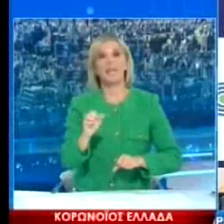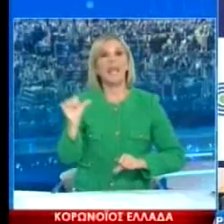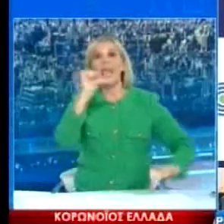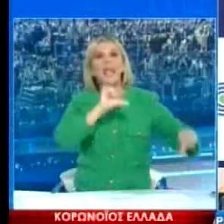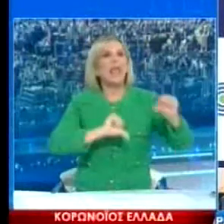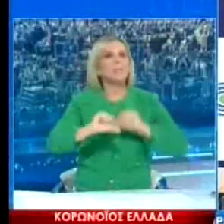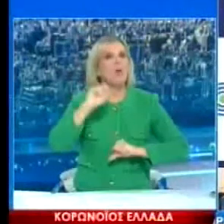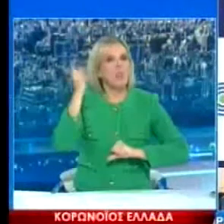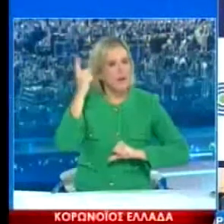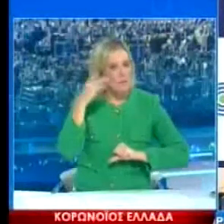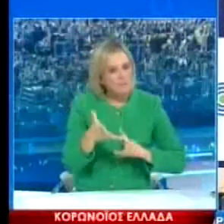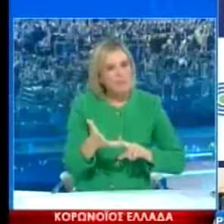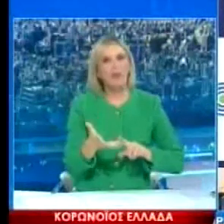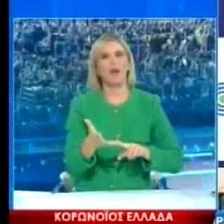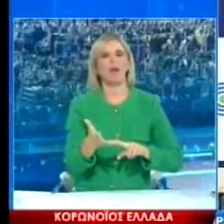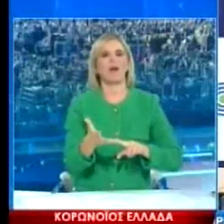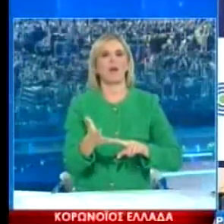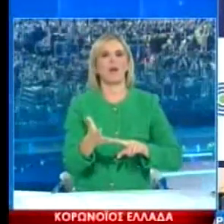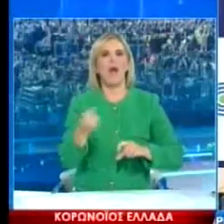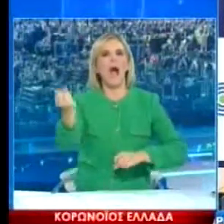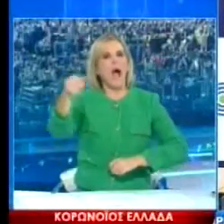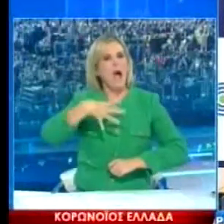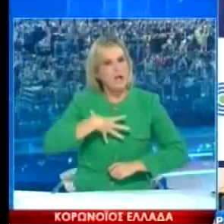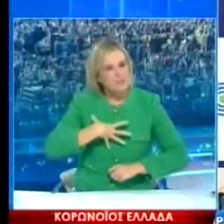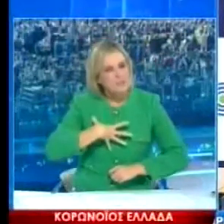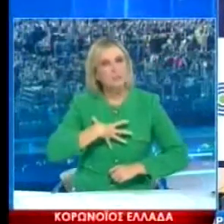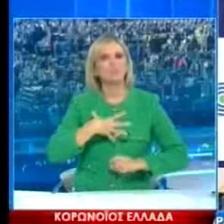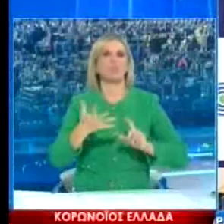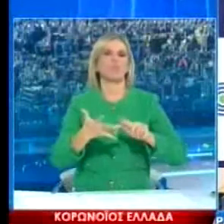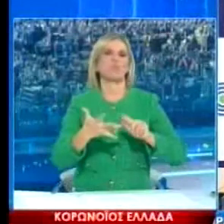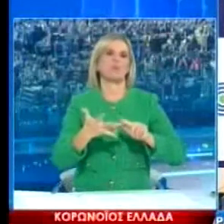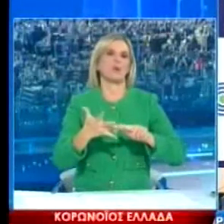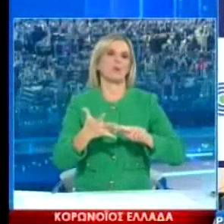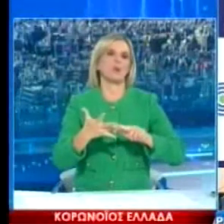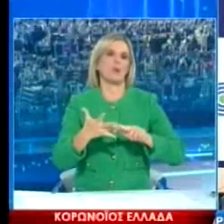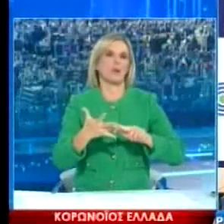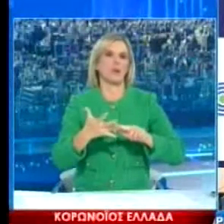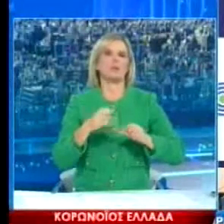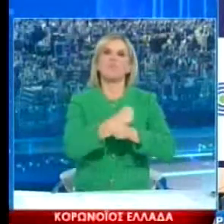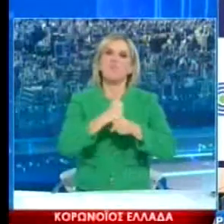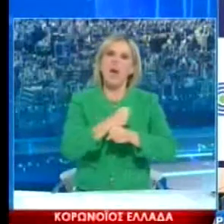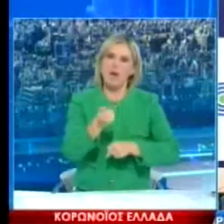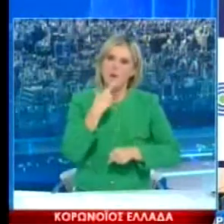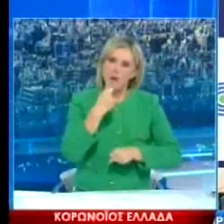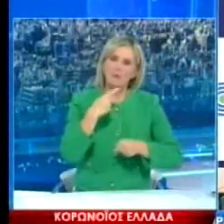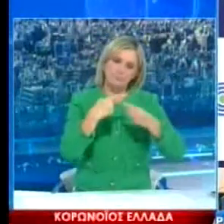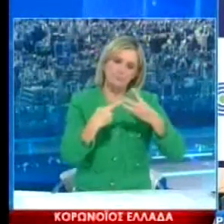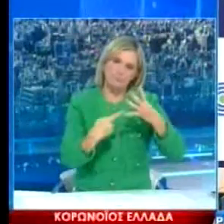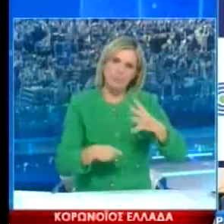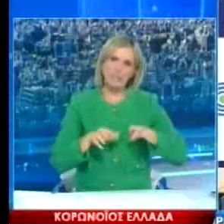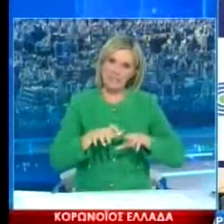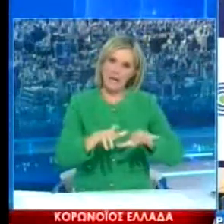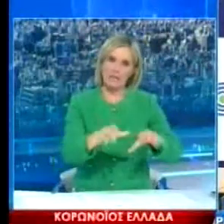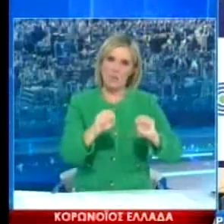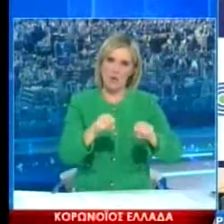σε θεραπεία, και στη θεραπεία περιλαμβάνεται η χημειοθεραπεία, ακτινοθεραπεία, νοσοθεραπεία ή άλλου τύπου